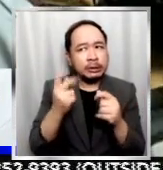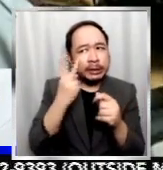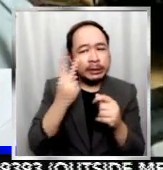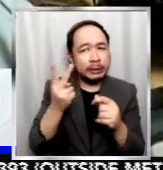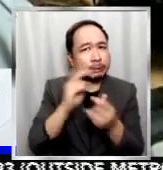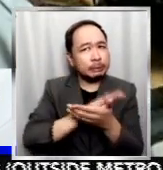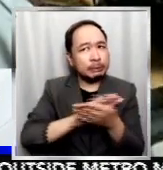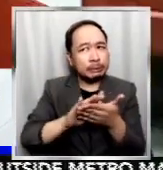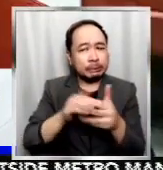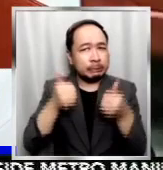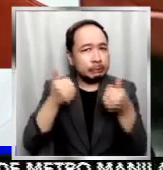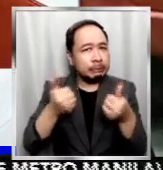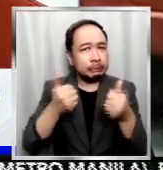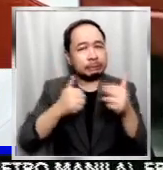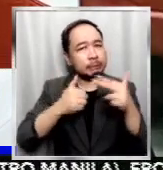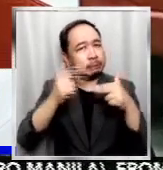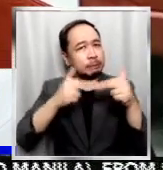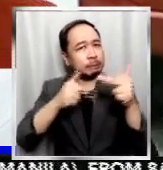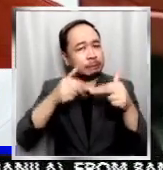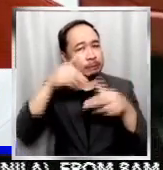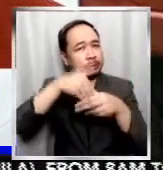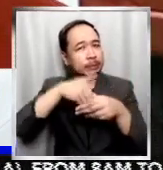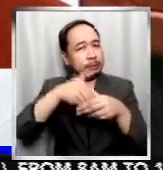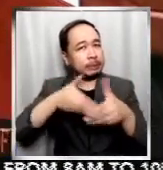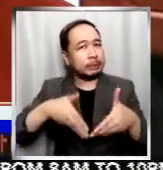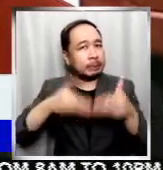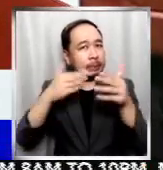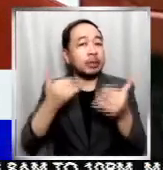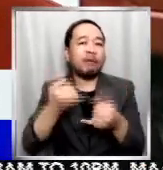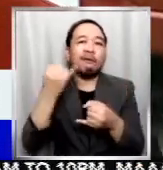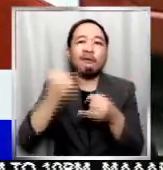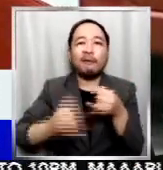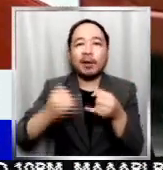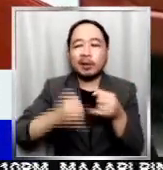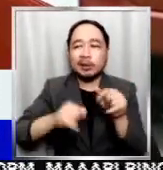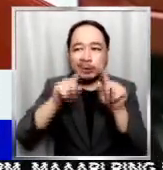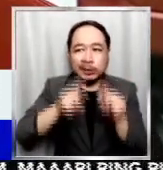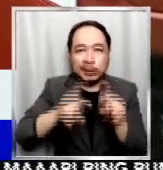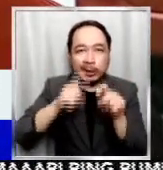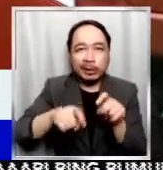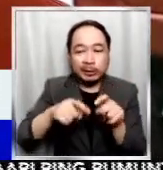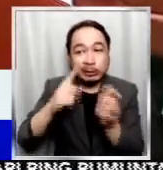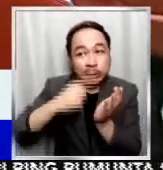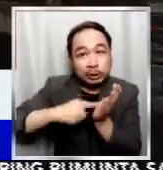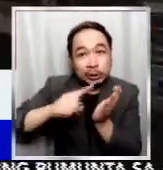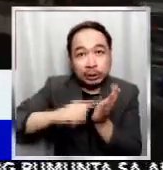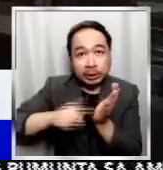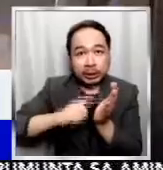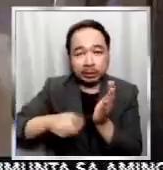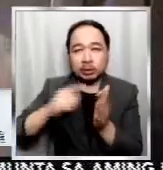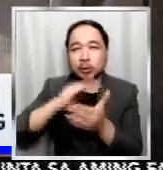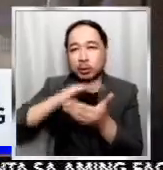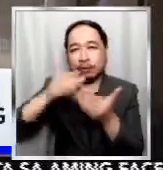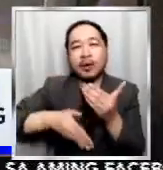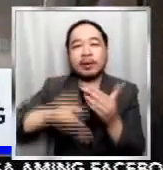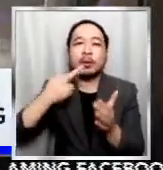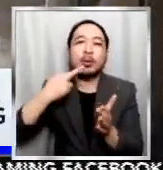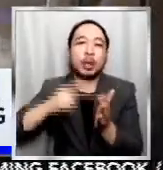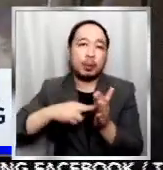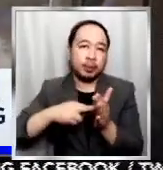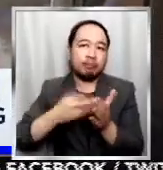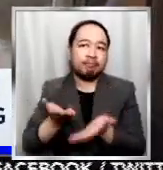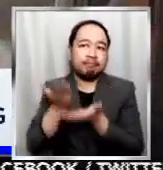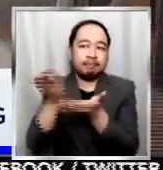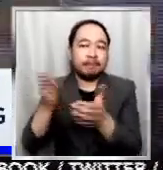nasunogang gusali. Ito na yung final walkthrough para ma-finalize na natin yung final investigation report. Itinuturing na namang